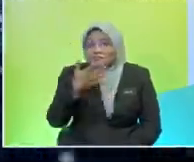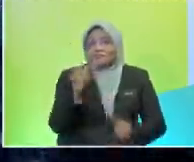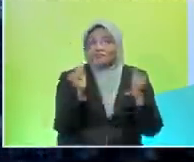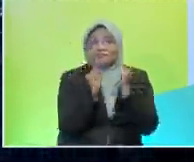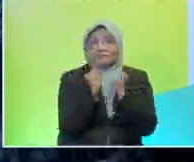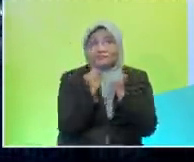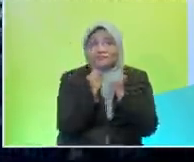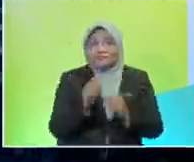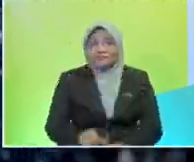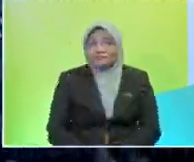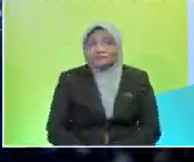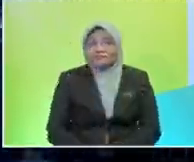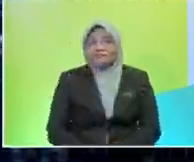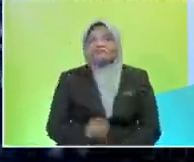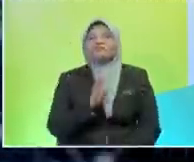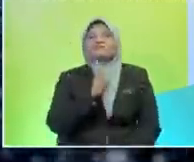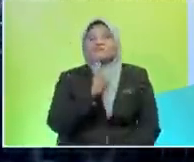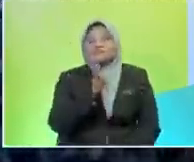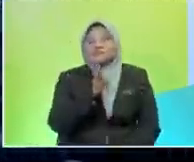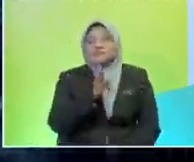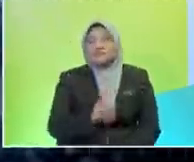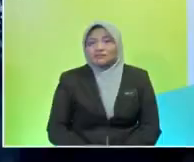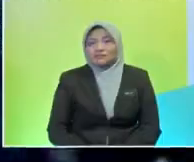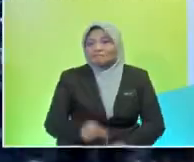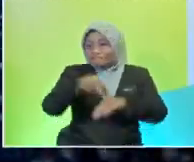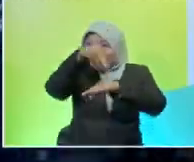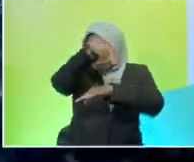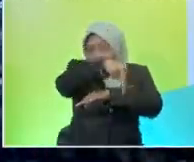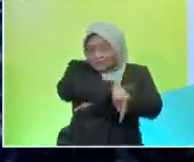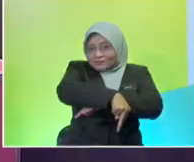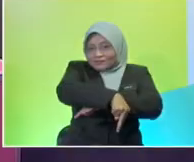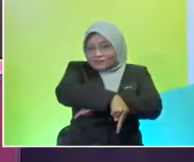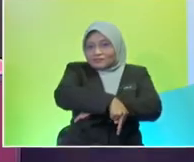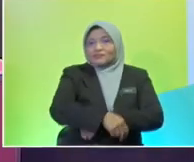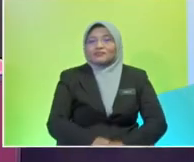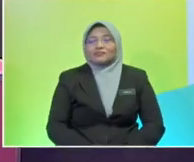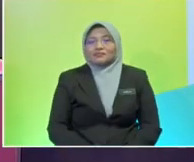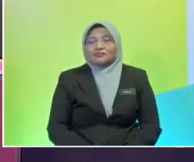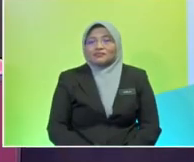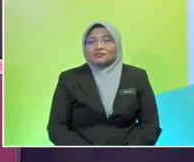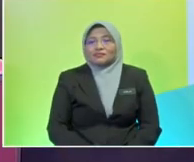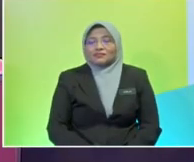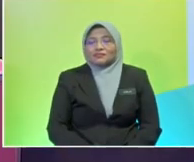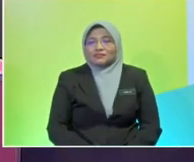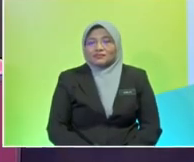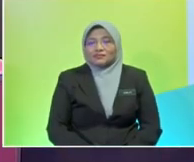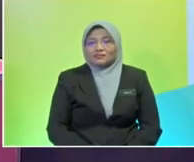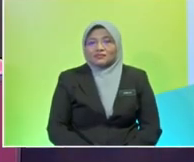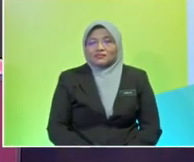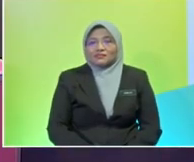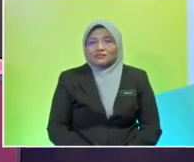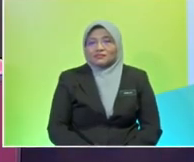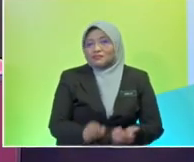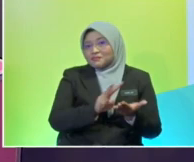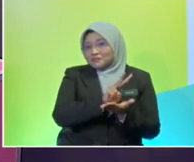butiran-butiran air mulai berjatuhan dari langit ataupun awan Oke inilah